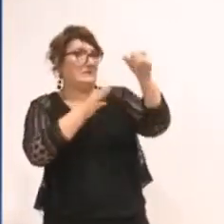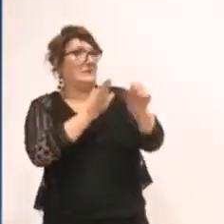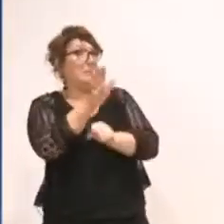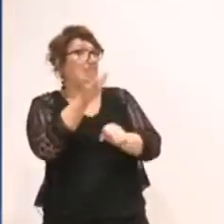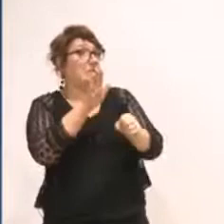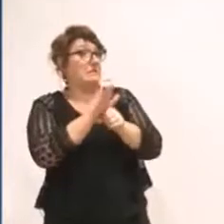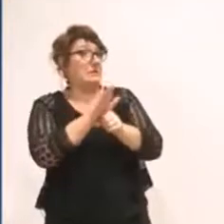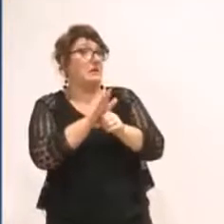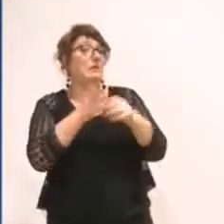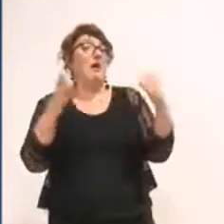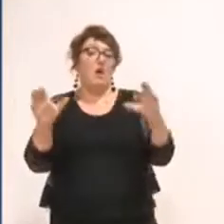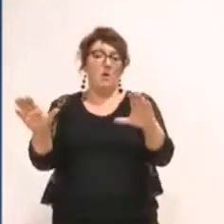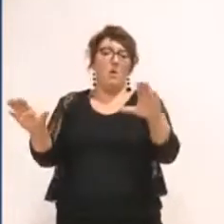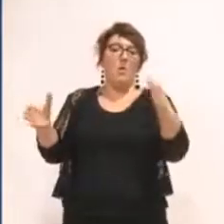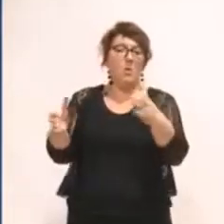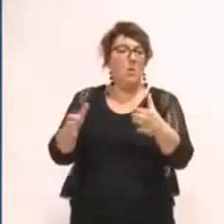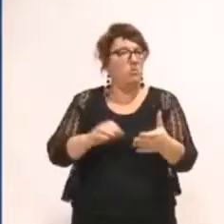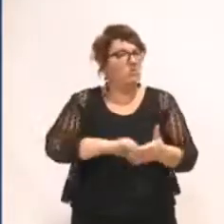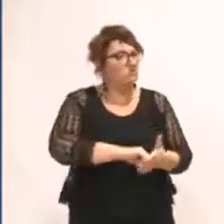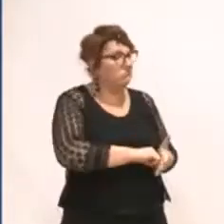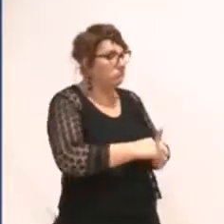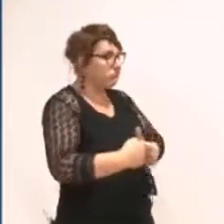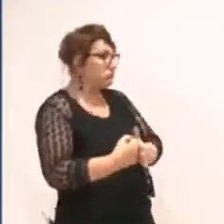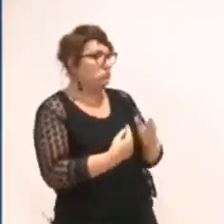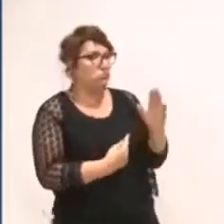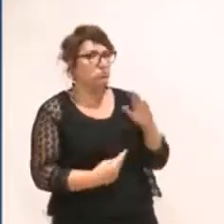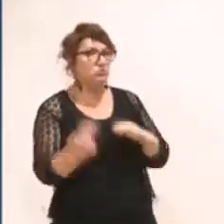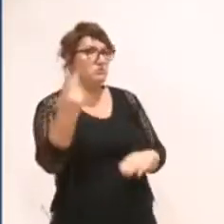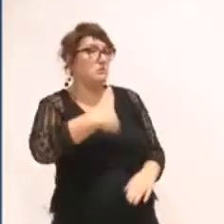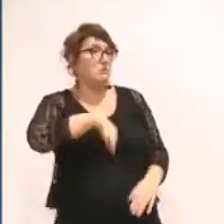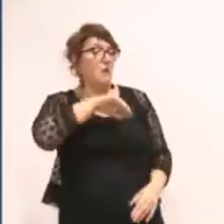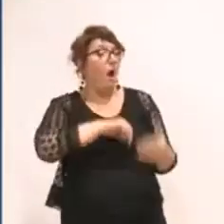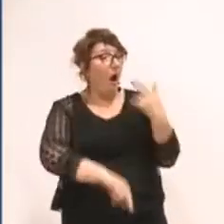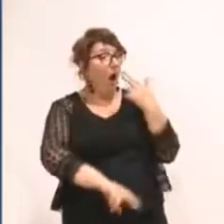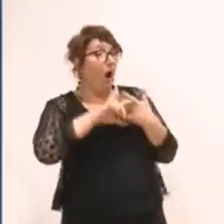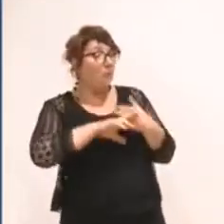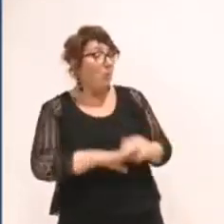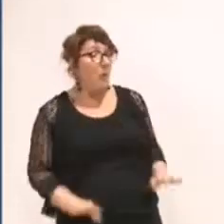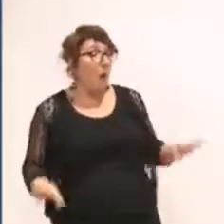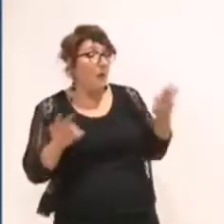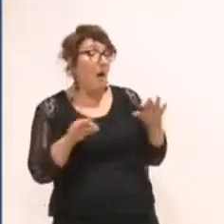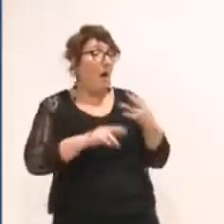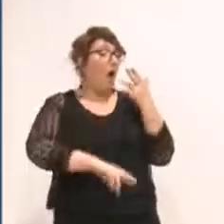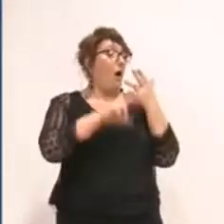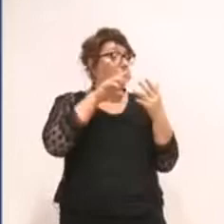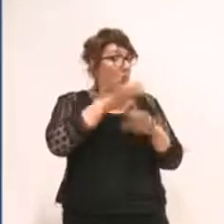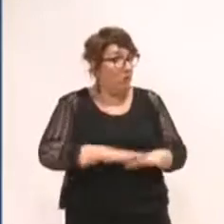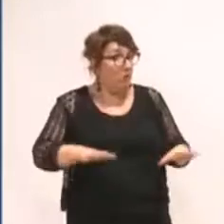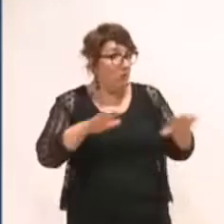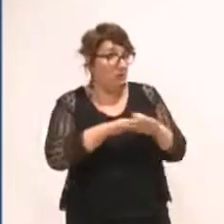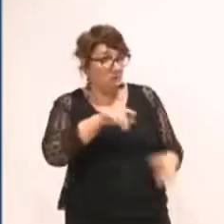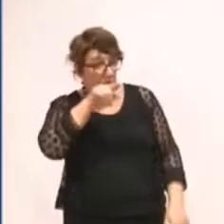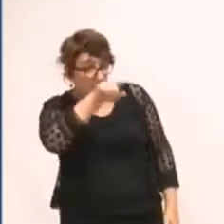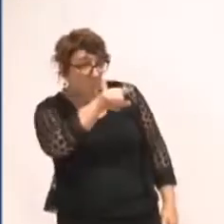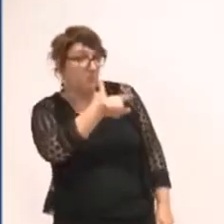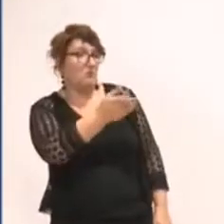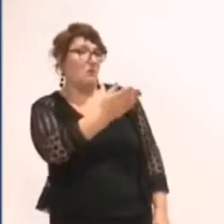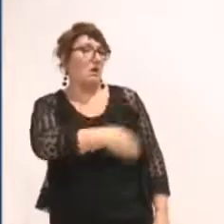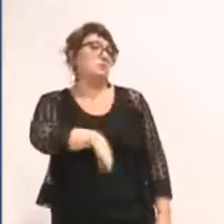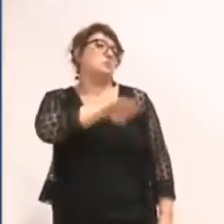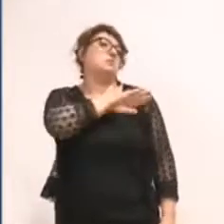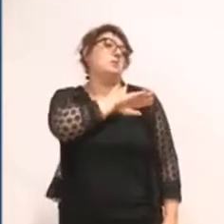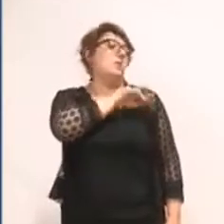des positions du collectif. Donc vous en portez une certaine responsabilité. Ça, il faut que vous l'assumiez aussi.